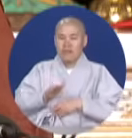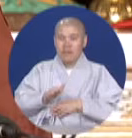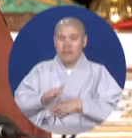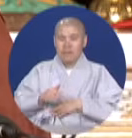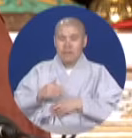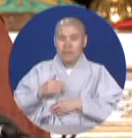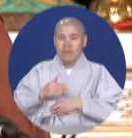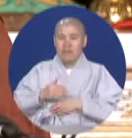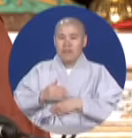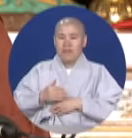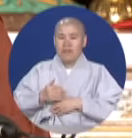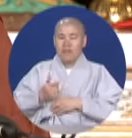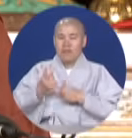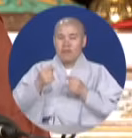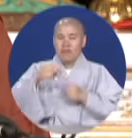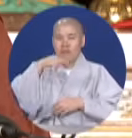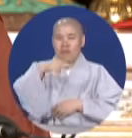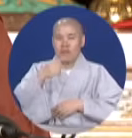이걸 도라고 그럽니다.